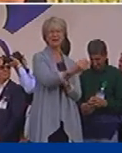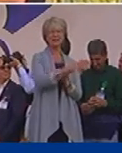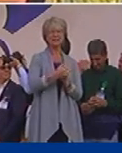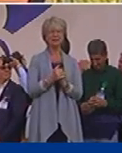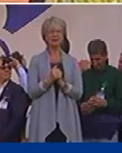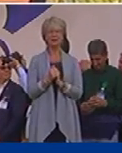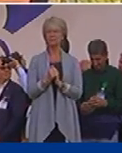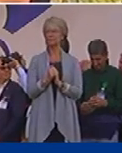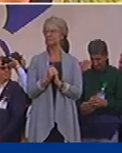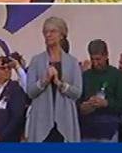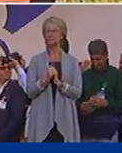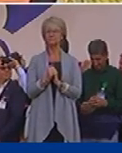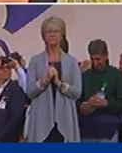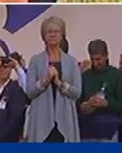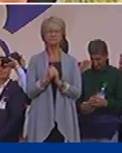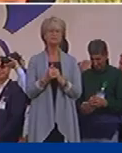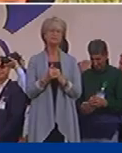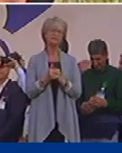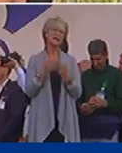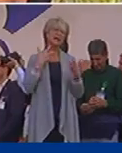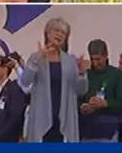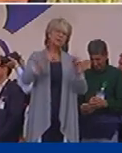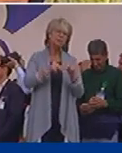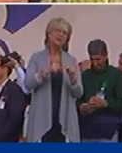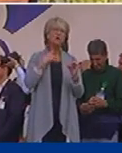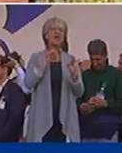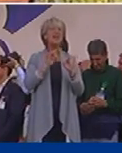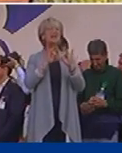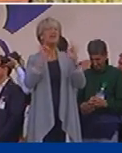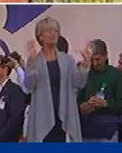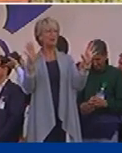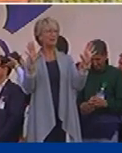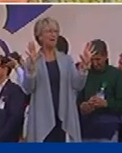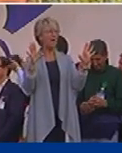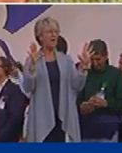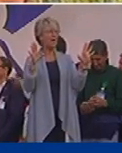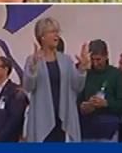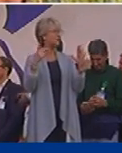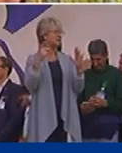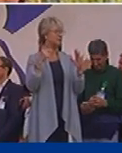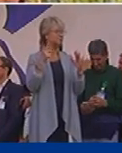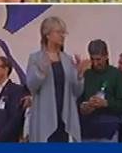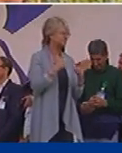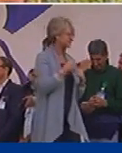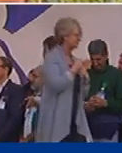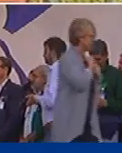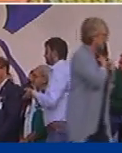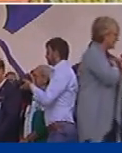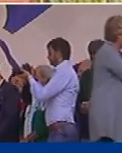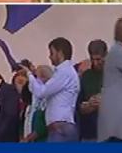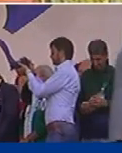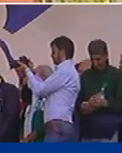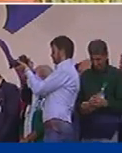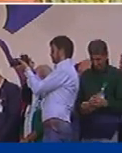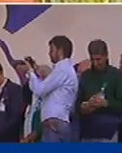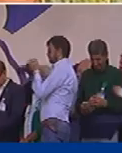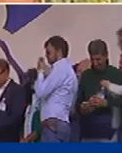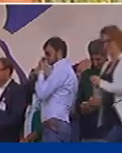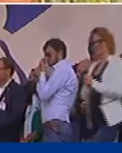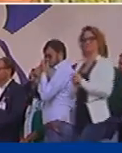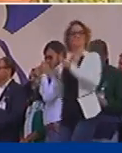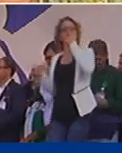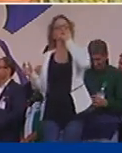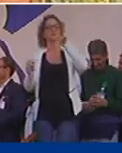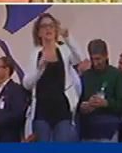un po' di libertà sull'immigrazione e chiudo. Scusate un